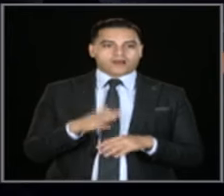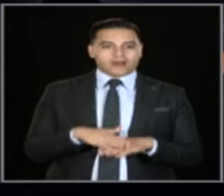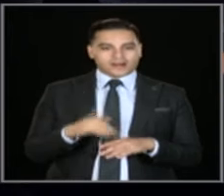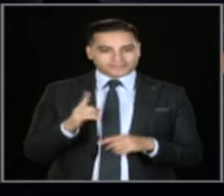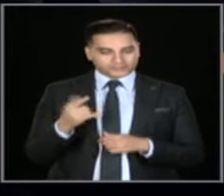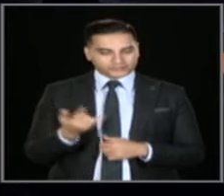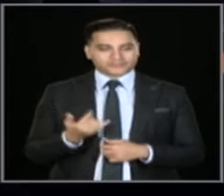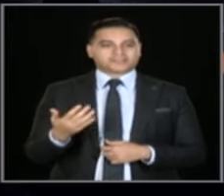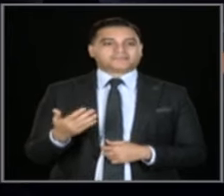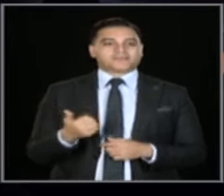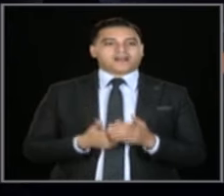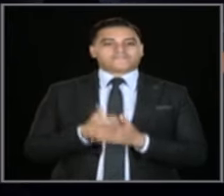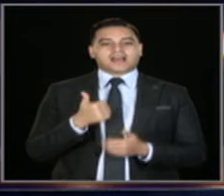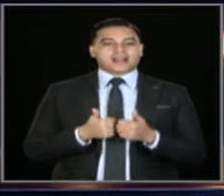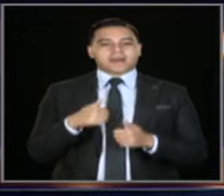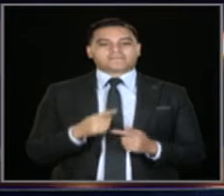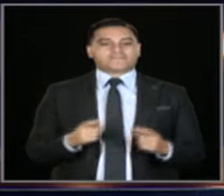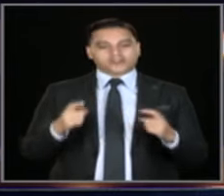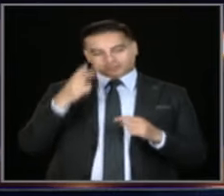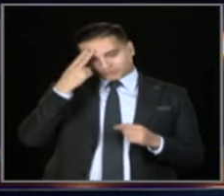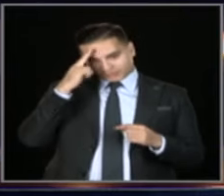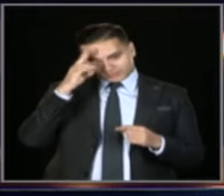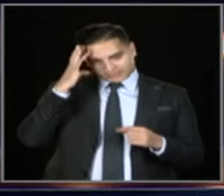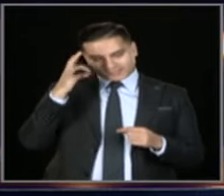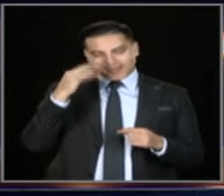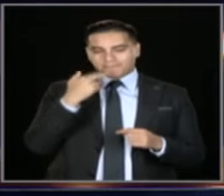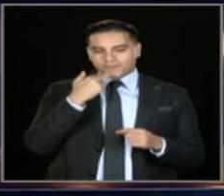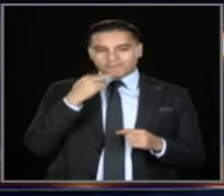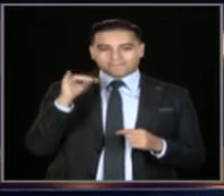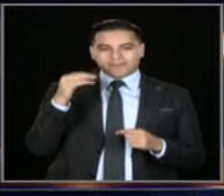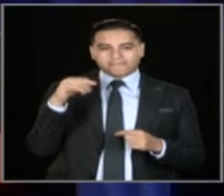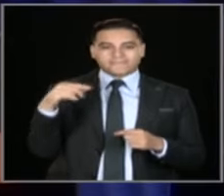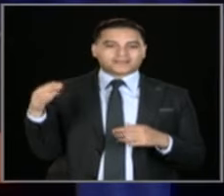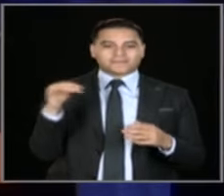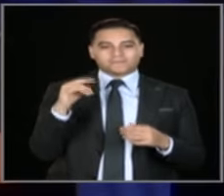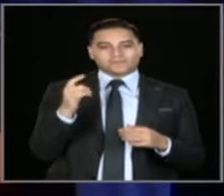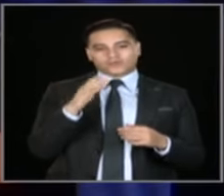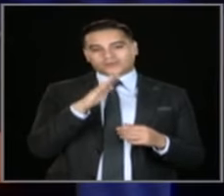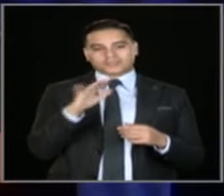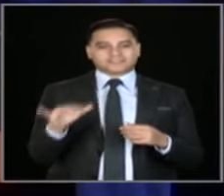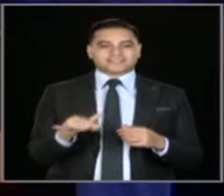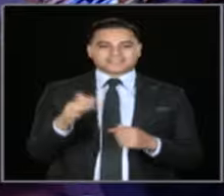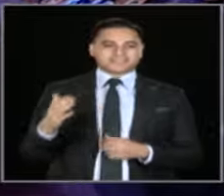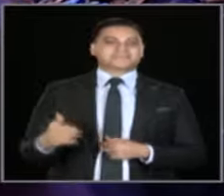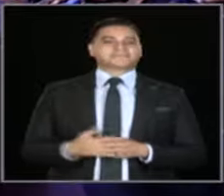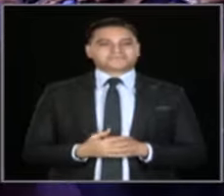مش سهل. أفضل لاعب في ماتش النهاردة الفتى الزعج محمد حسن